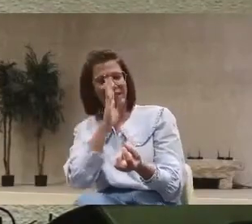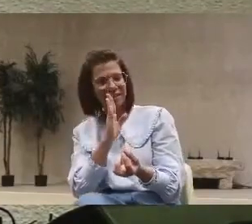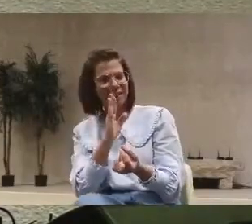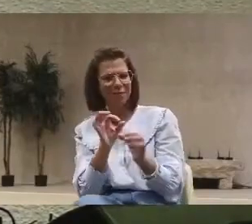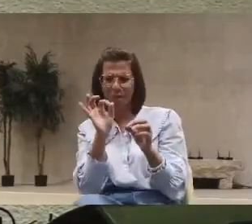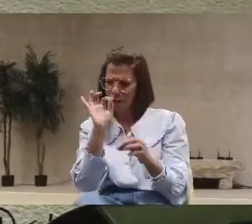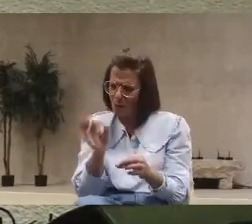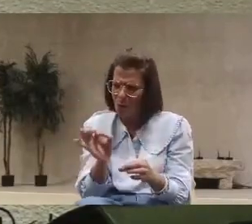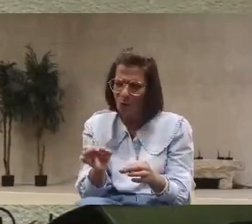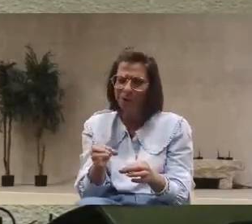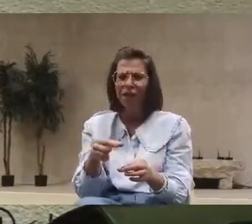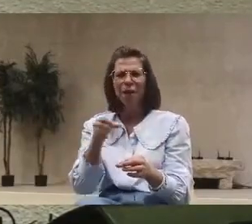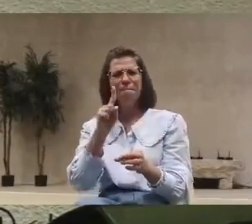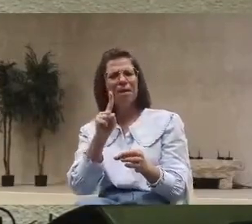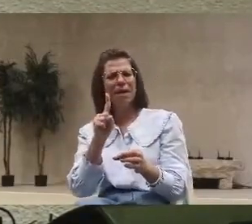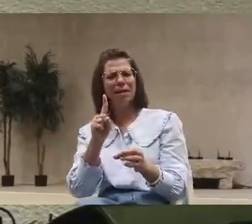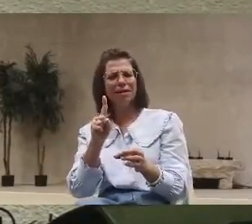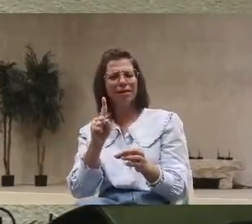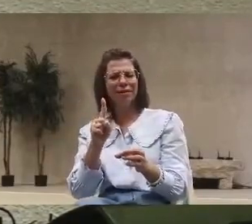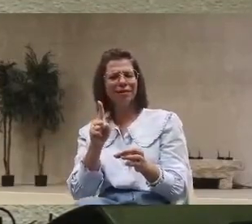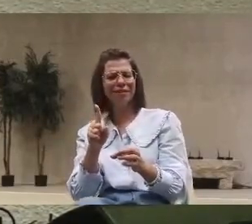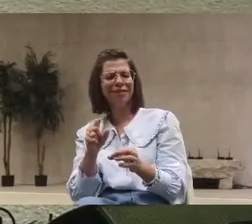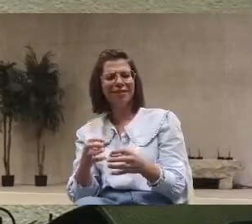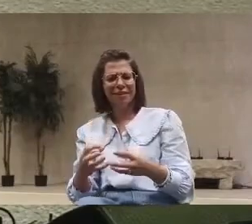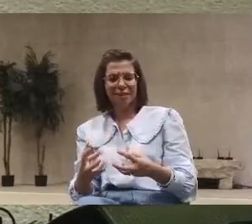du chauffage qui nous endort